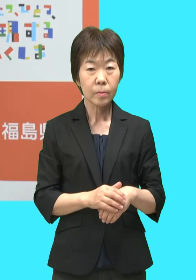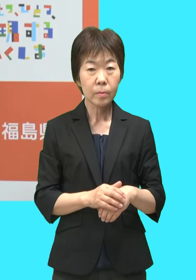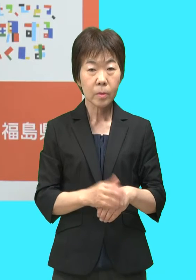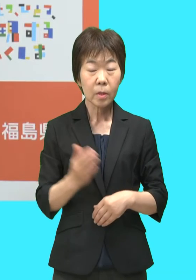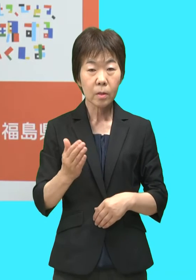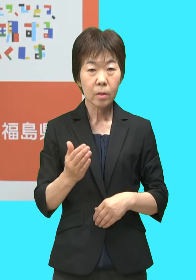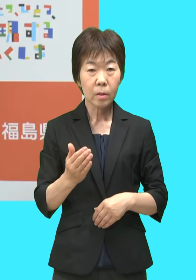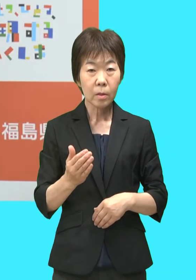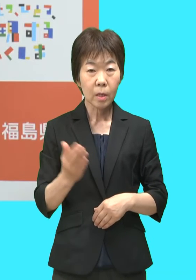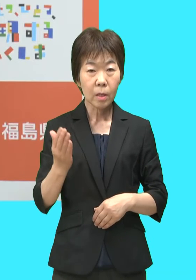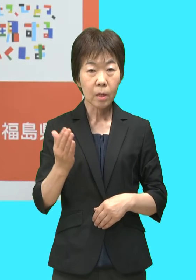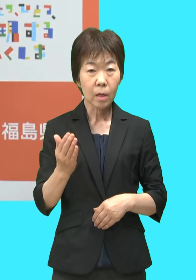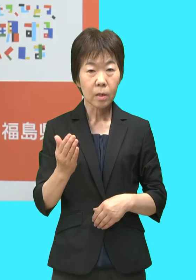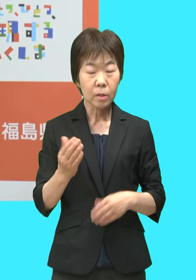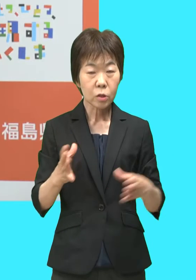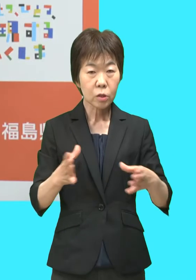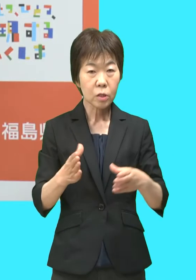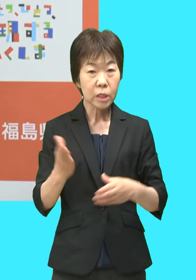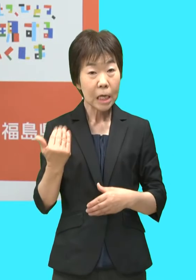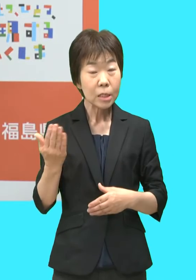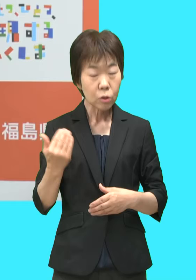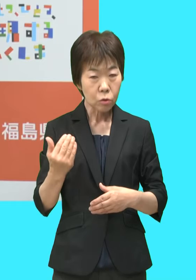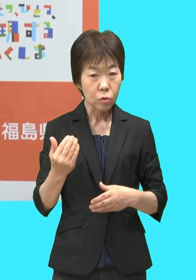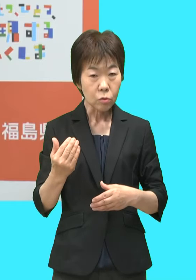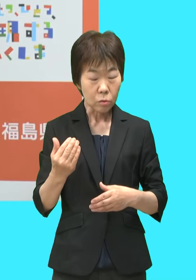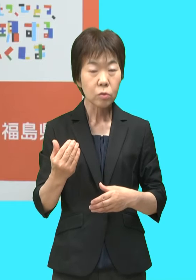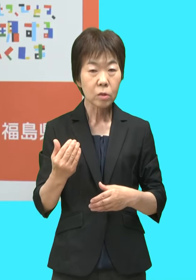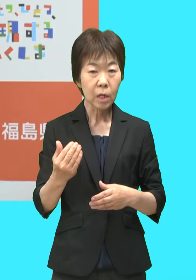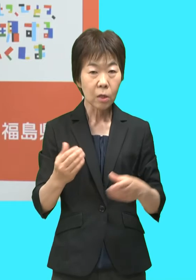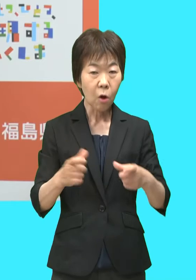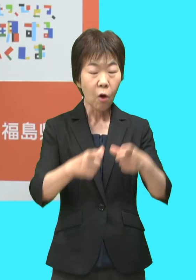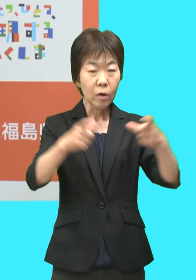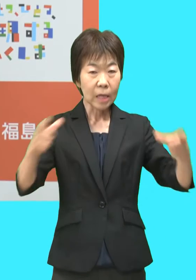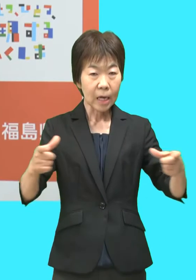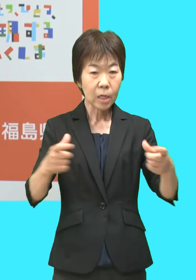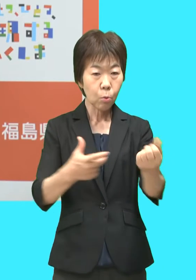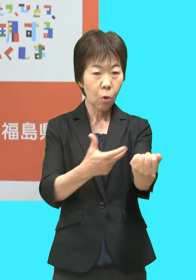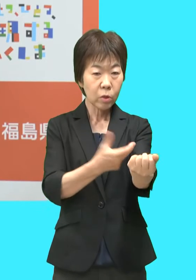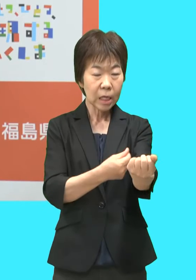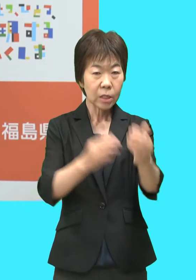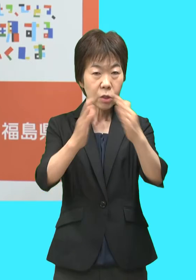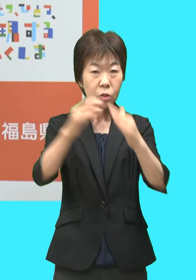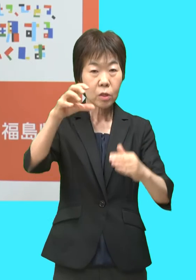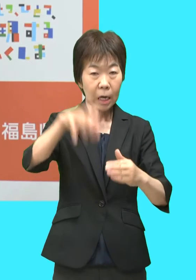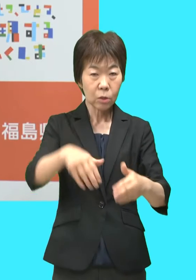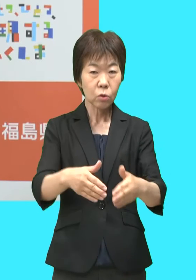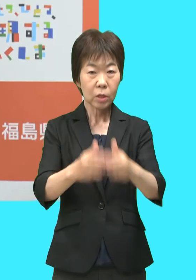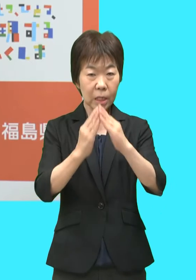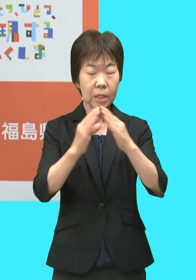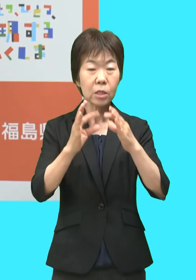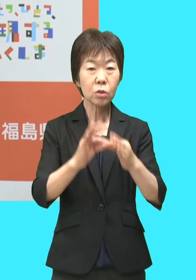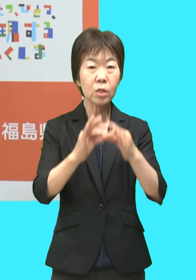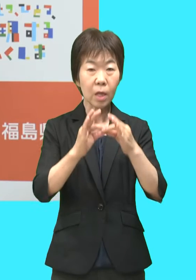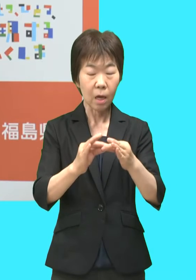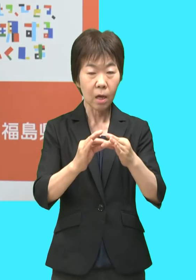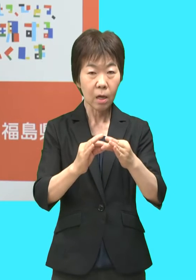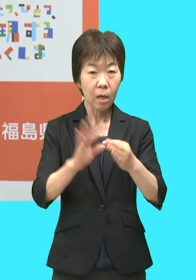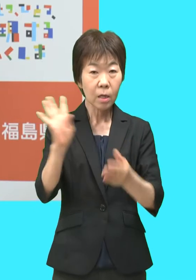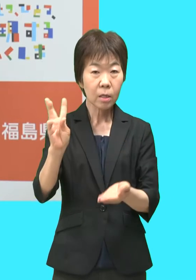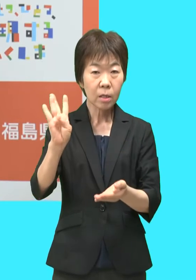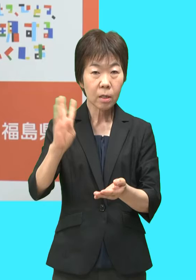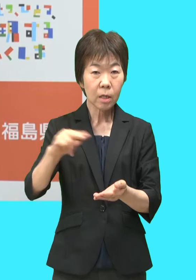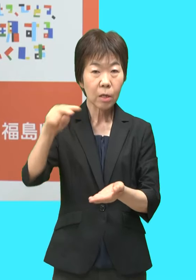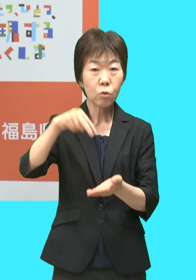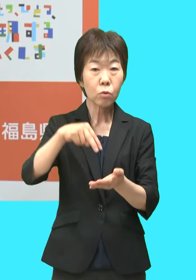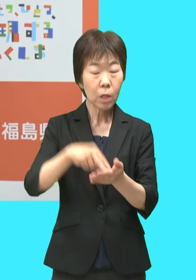日質問があった集団で大規模接種の、はい、話なんですけど、県としては今後